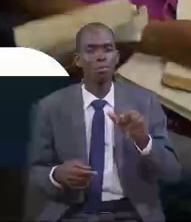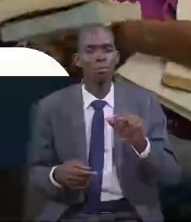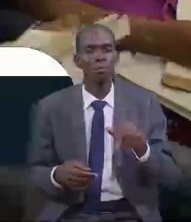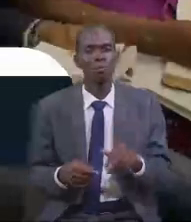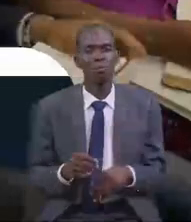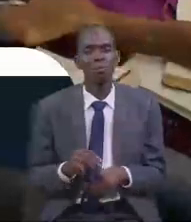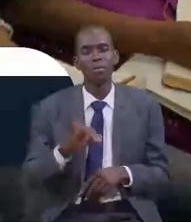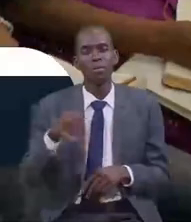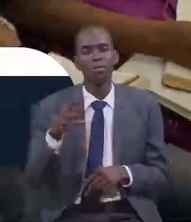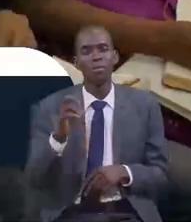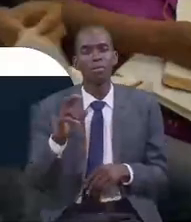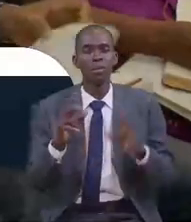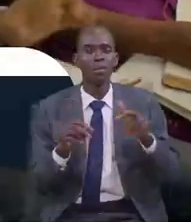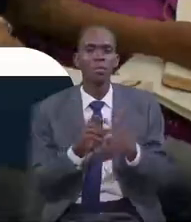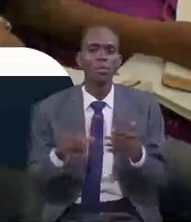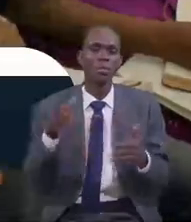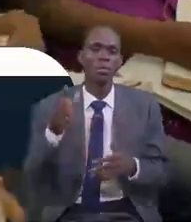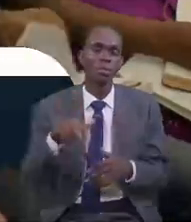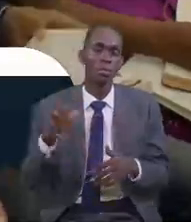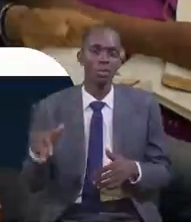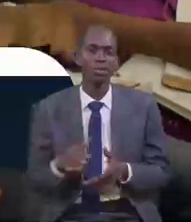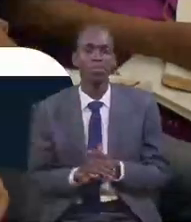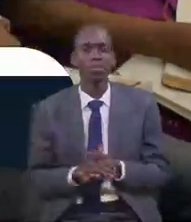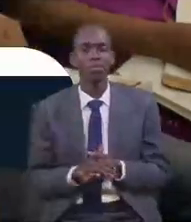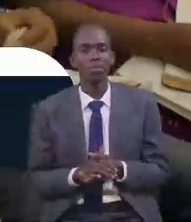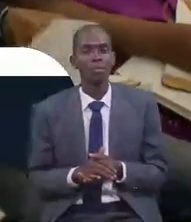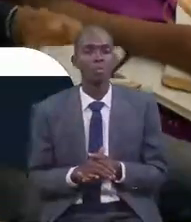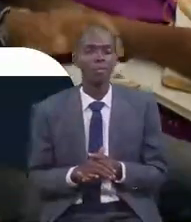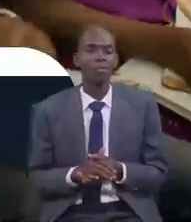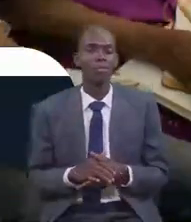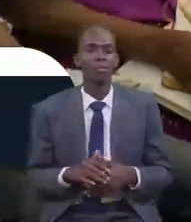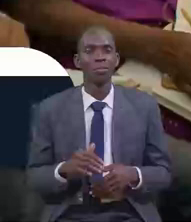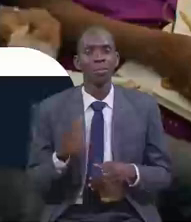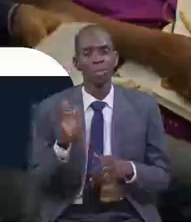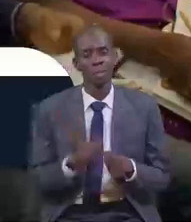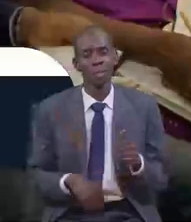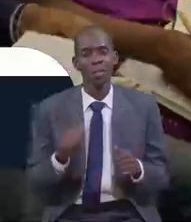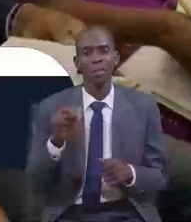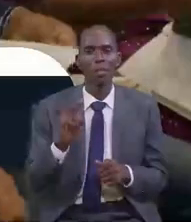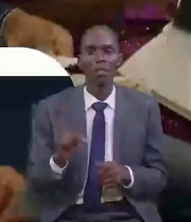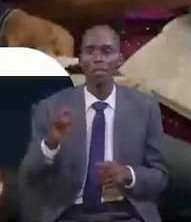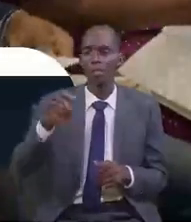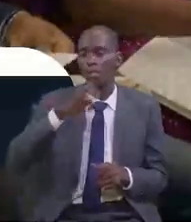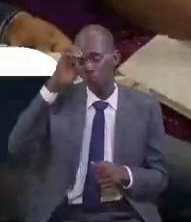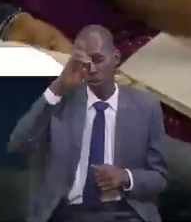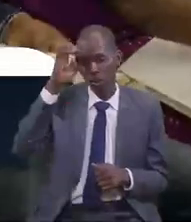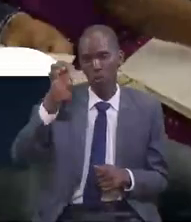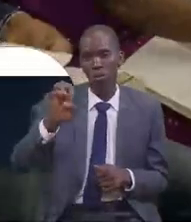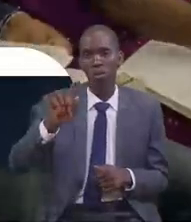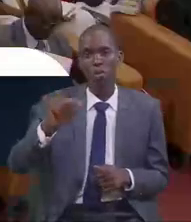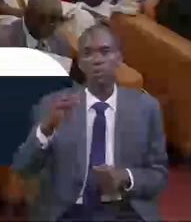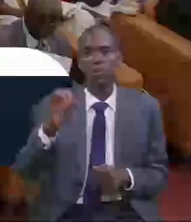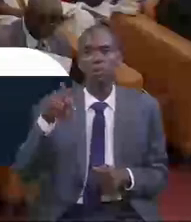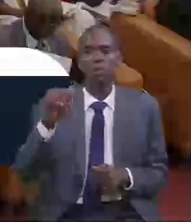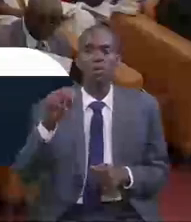Jérémie 13, verset 23. Un Éthiopien peut-il changer sa peau et un léopard ses